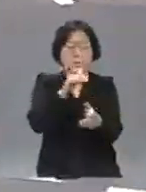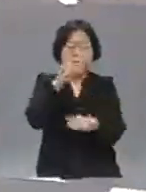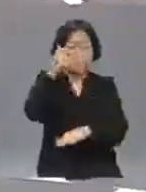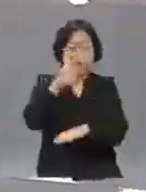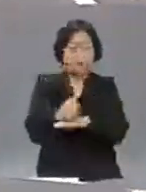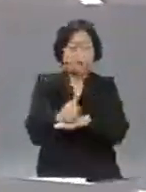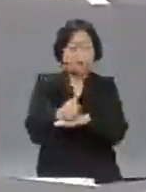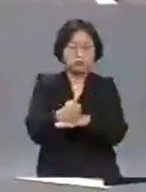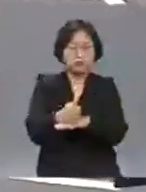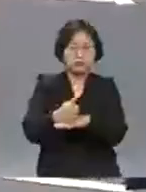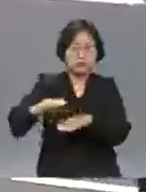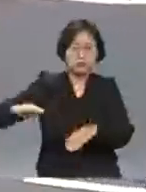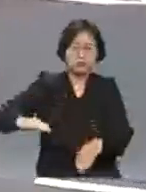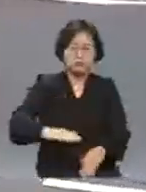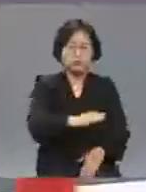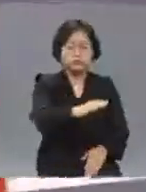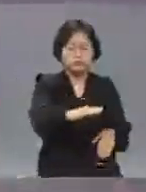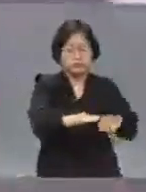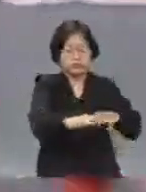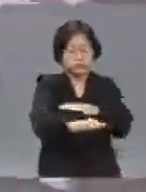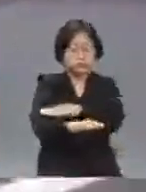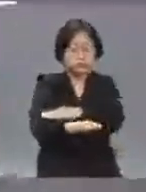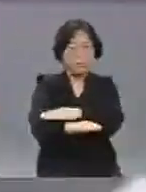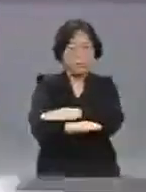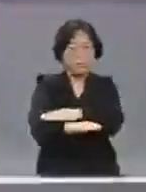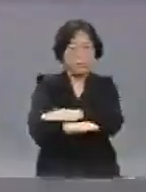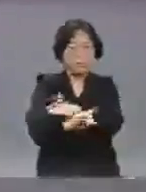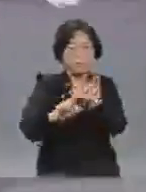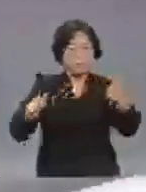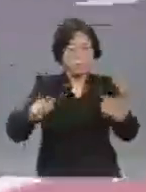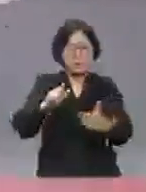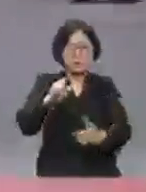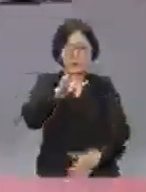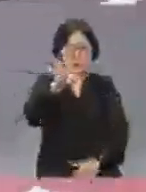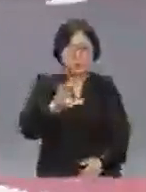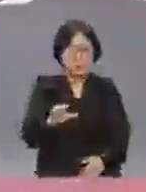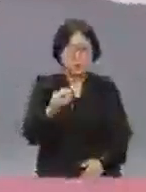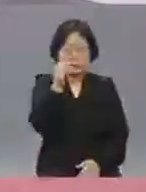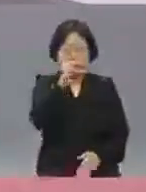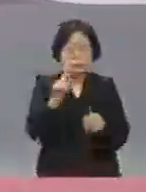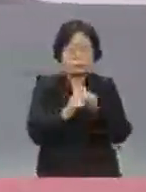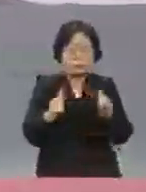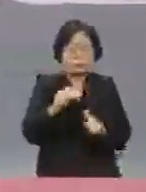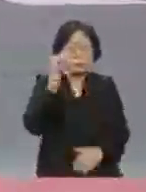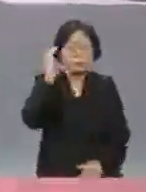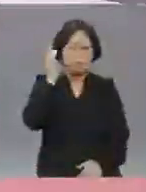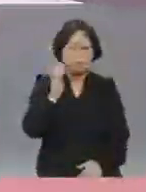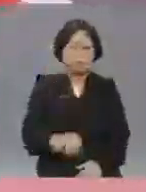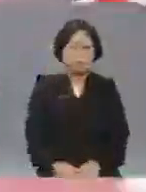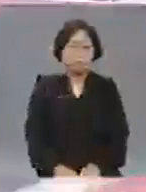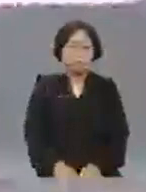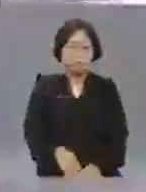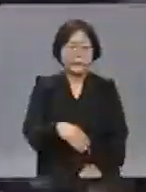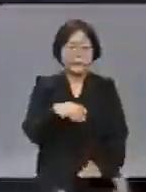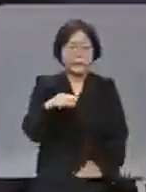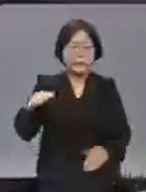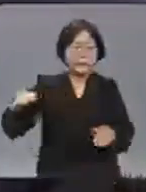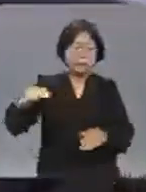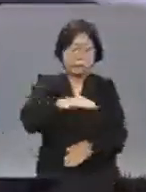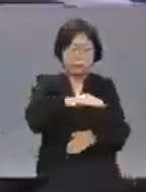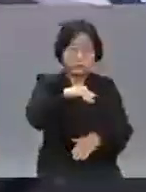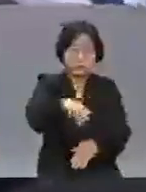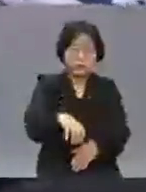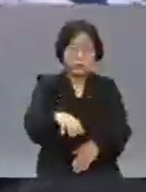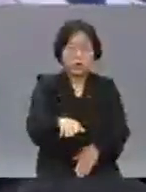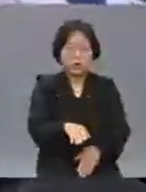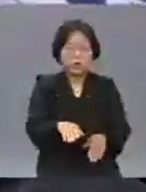결국은 입구가 아닌 출구로 잘못 들어섭니다. 반복되는 비슷한 상황에 주차 안내원은 진땀을 흘립니다. 여기는 출구고요.